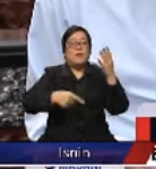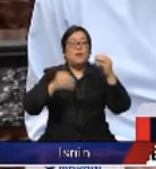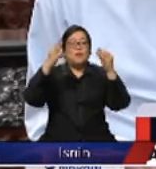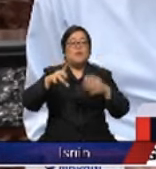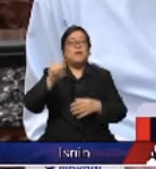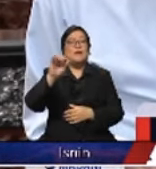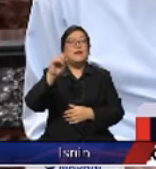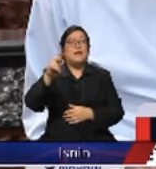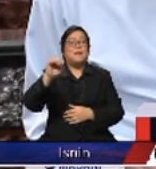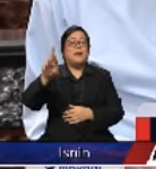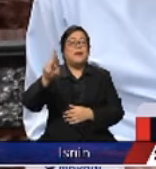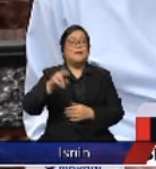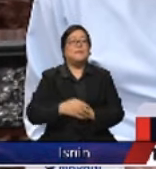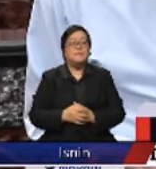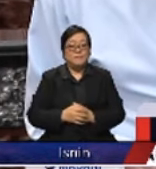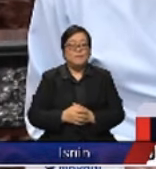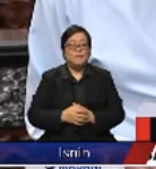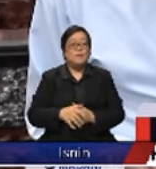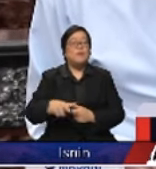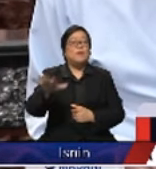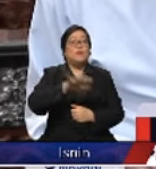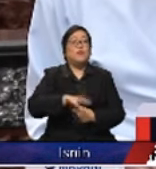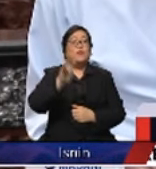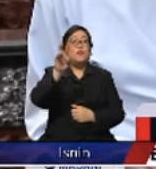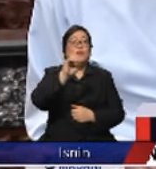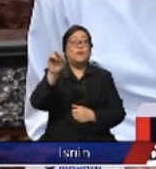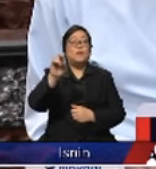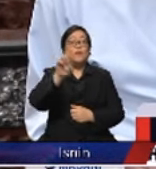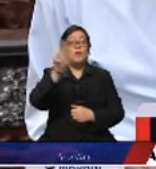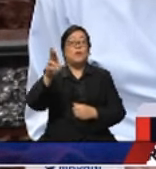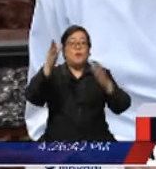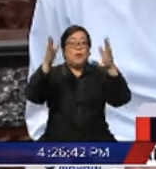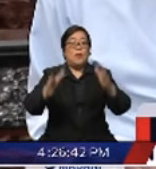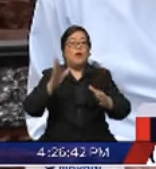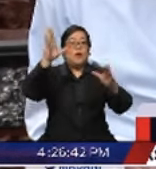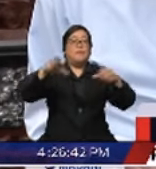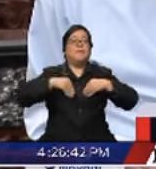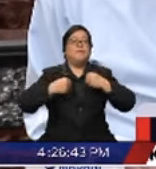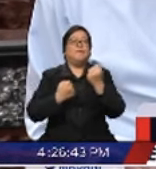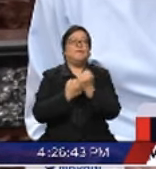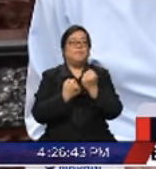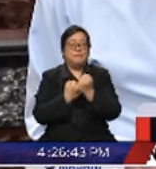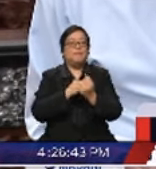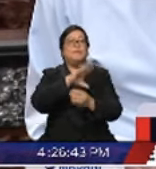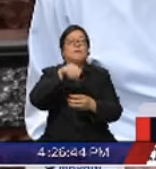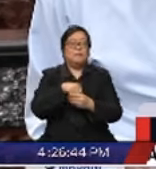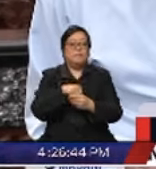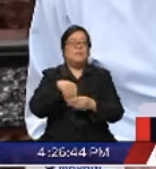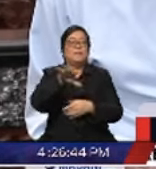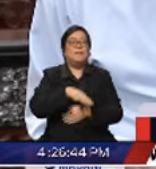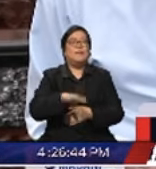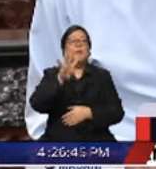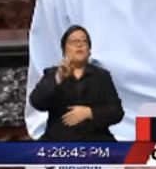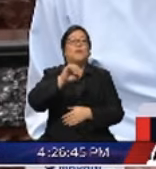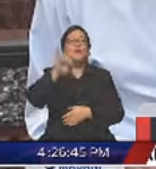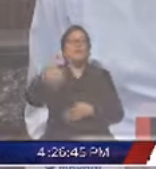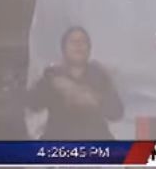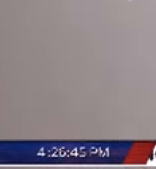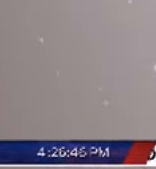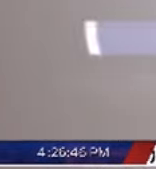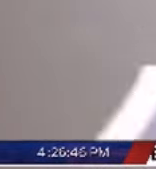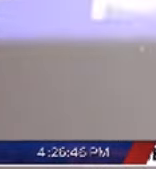Guru takmir selama itu 70.000 orang akan menerima sumbangan ini melibatkan lebih 40